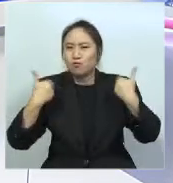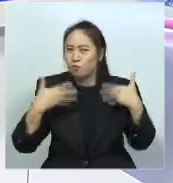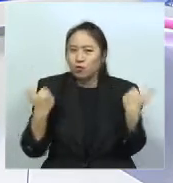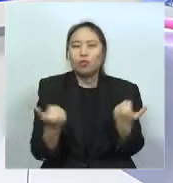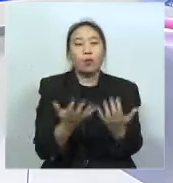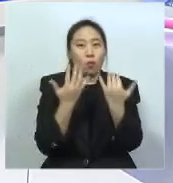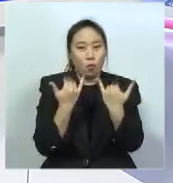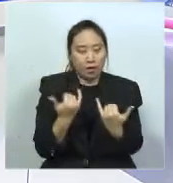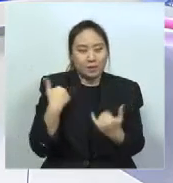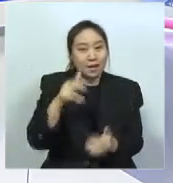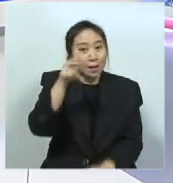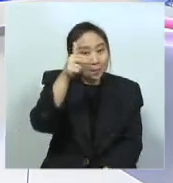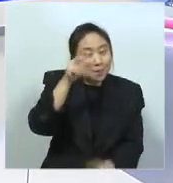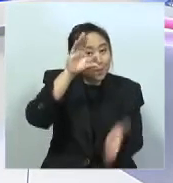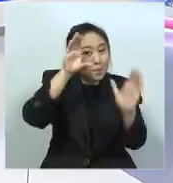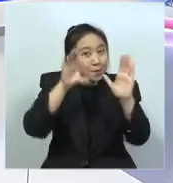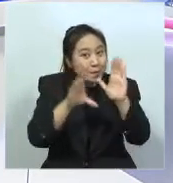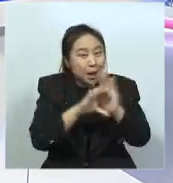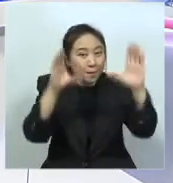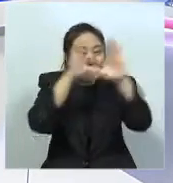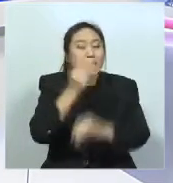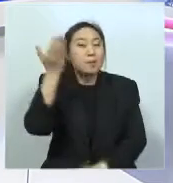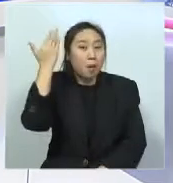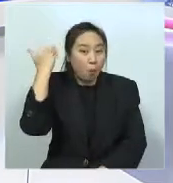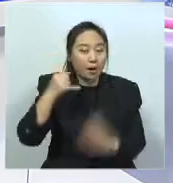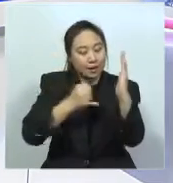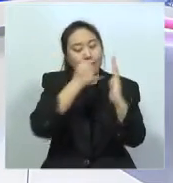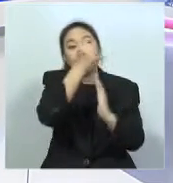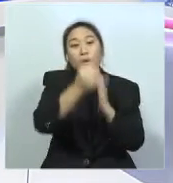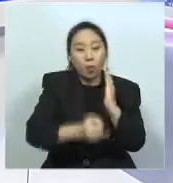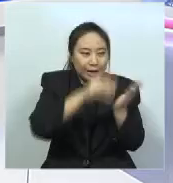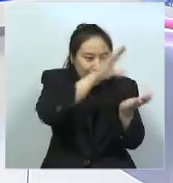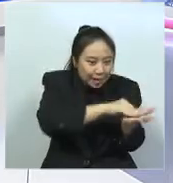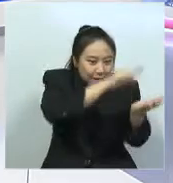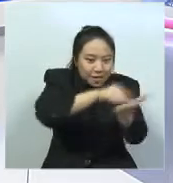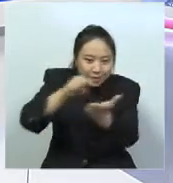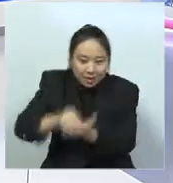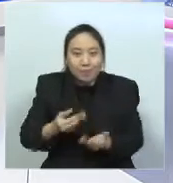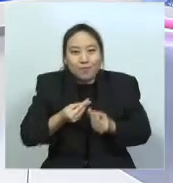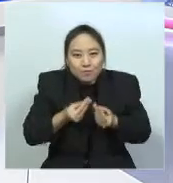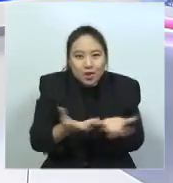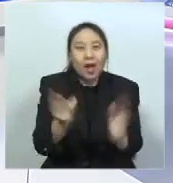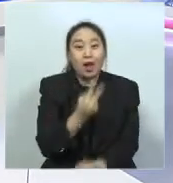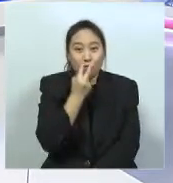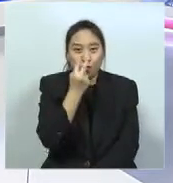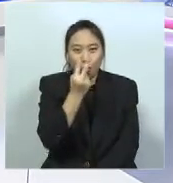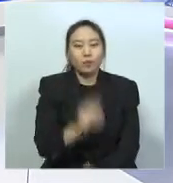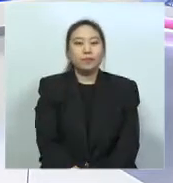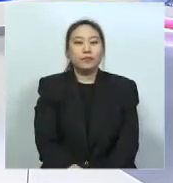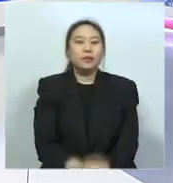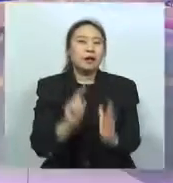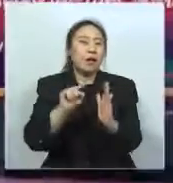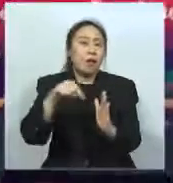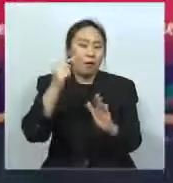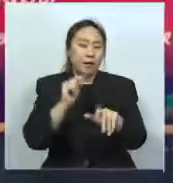วันนี้ก็เลยจะเก็บตกบรรยากาศในช่วงคืนที่ผ่านมาในหลายๆจังหวัดให้คุณผู้ชมได้รับชมกันนะคะเริ่มกันที่อำเ